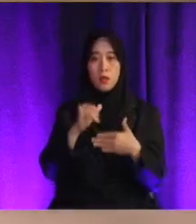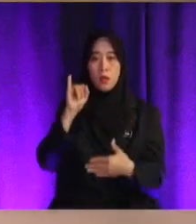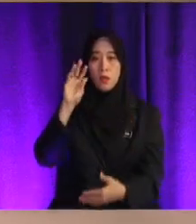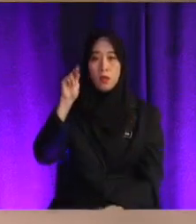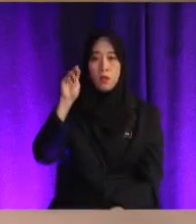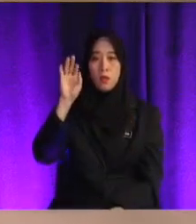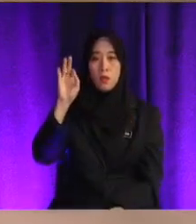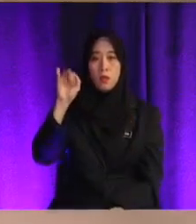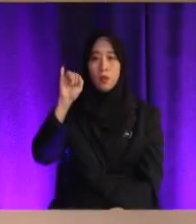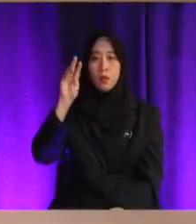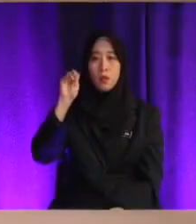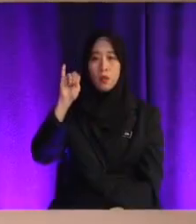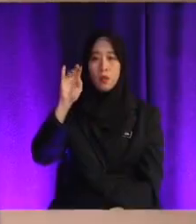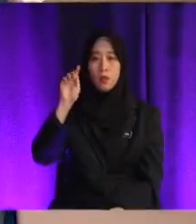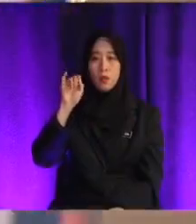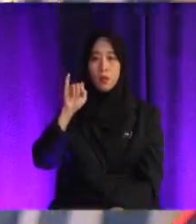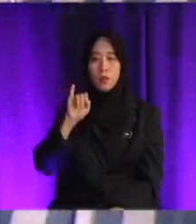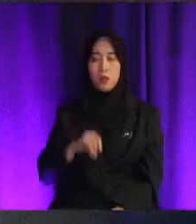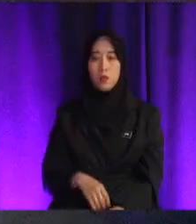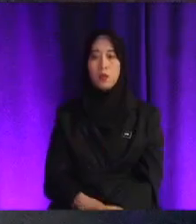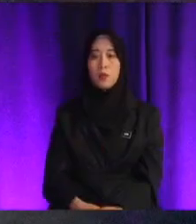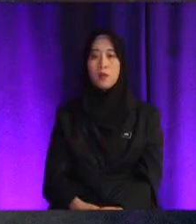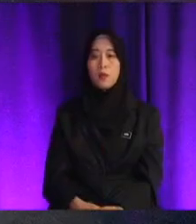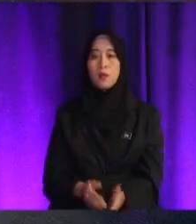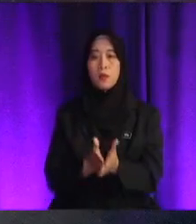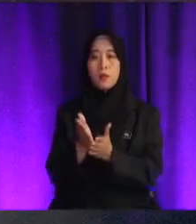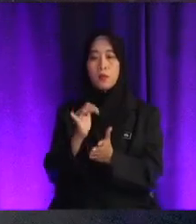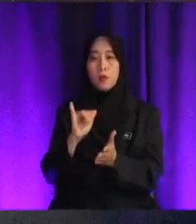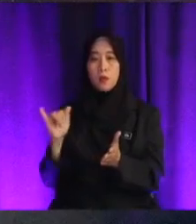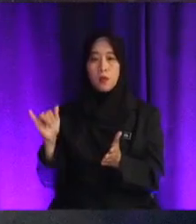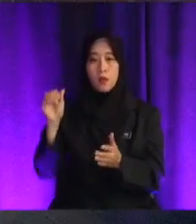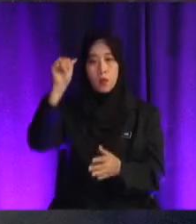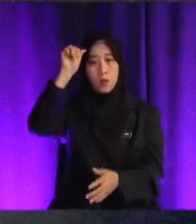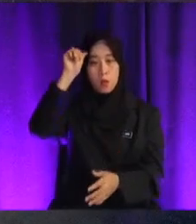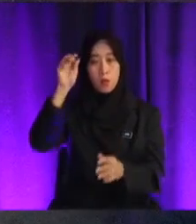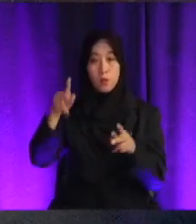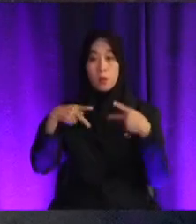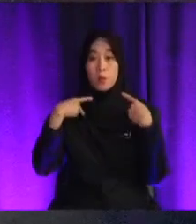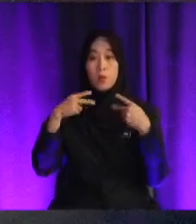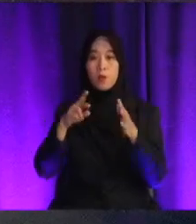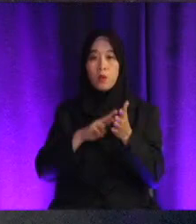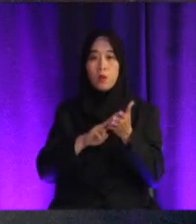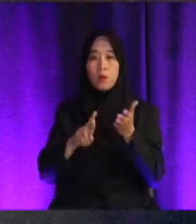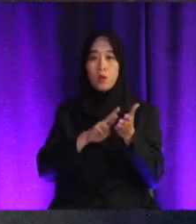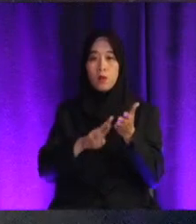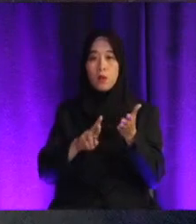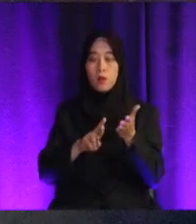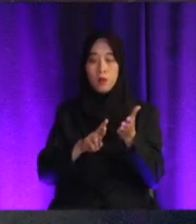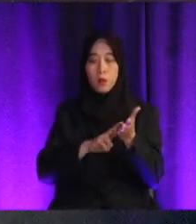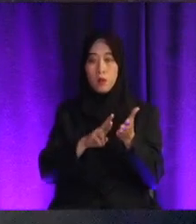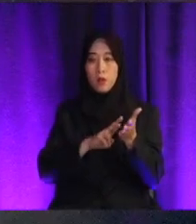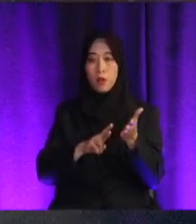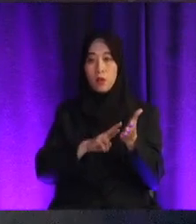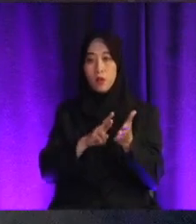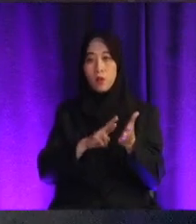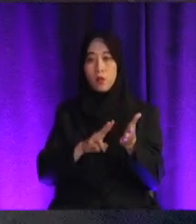kanan sekali. Okey. Okey. So, seterusnya Akmal perlu rekodkan bacaan. Okey. Saya tulis, cikgu. Macam mana